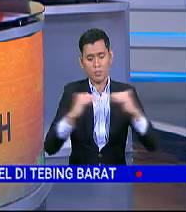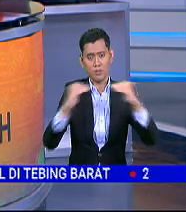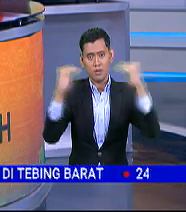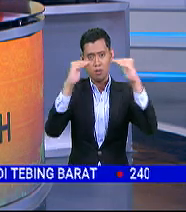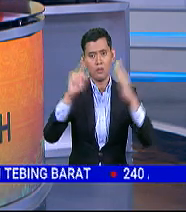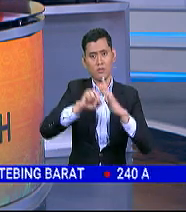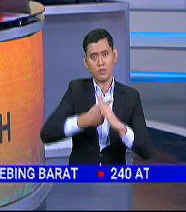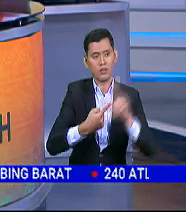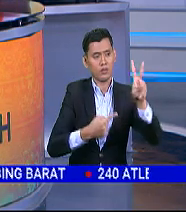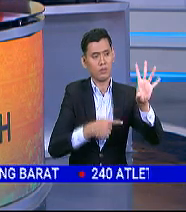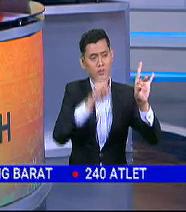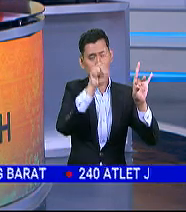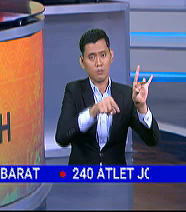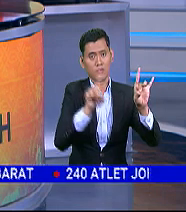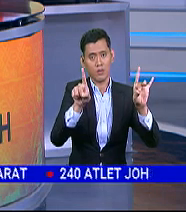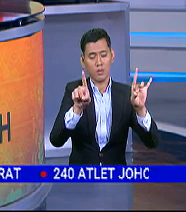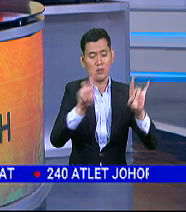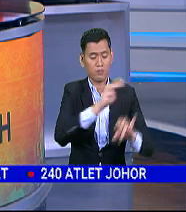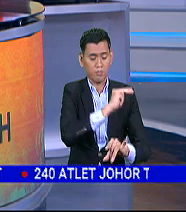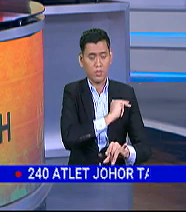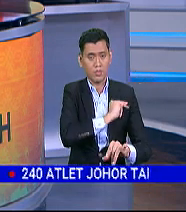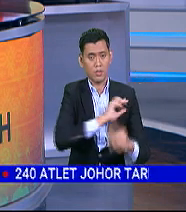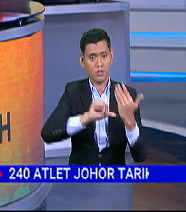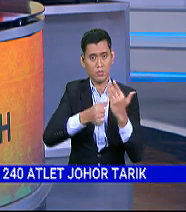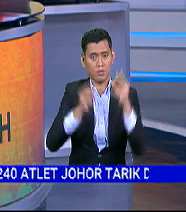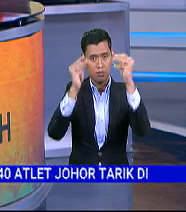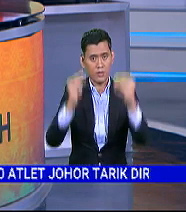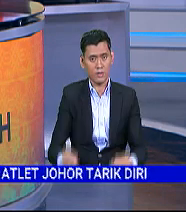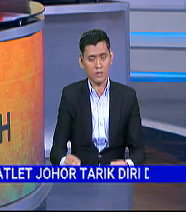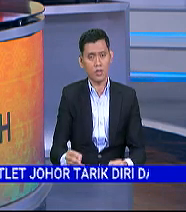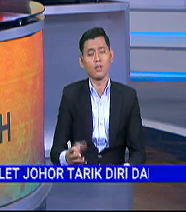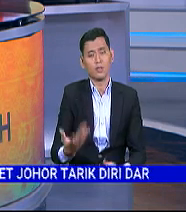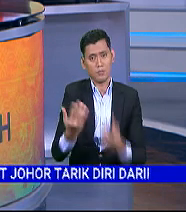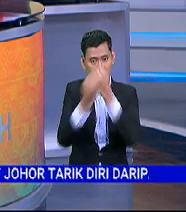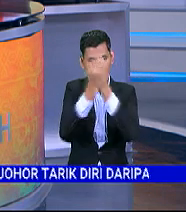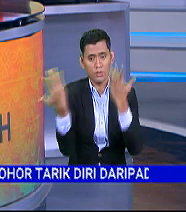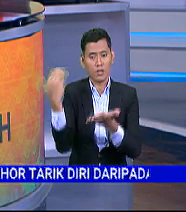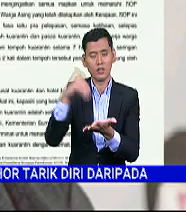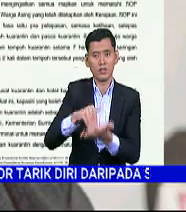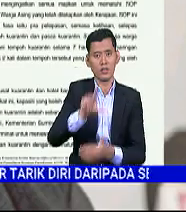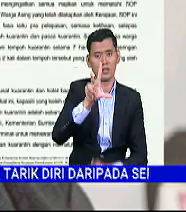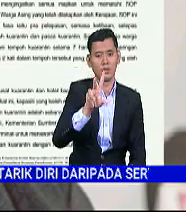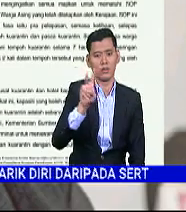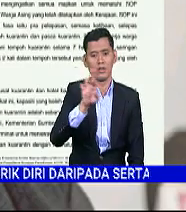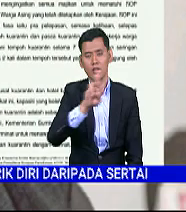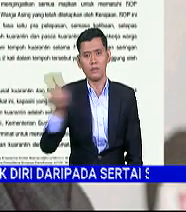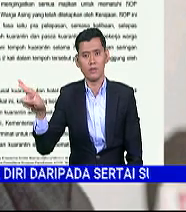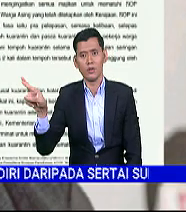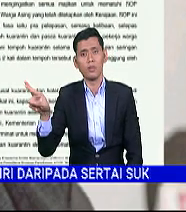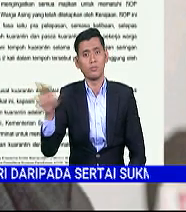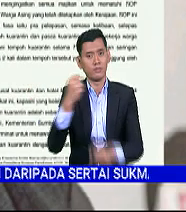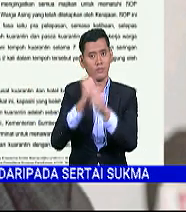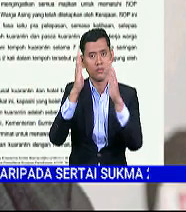ini. Menteri Sumber Manusia Datuk Seri M. Saravanan berkata ia bagi pengambilan 32,000 pekerja warga asing dalam